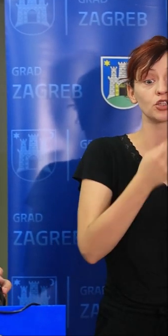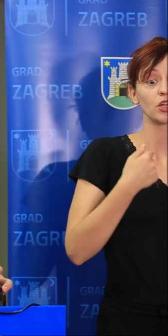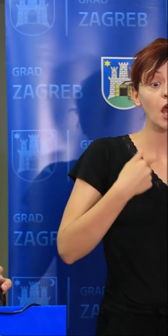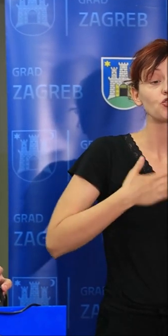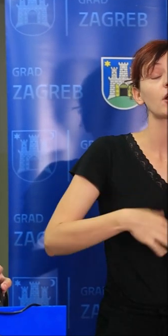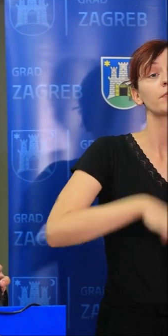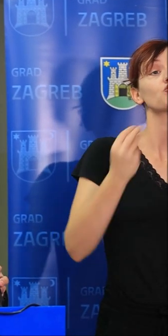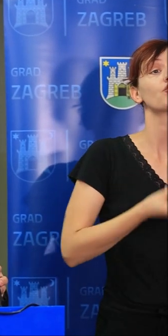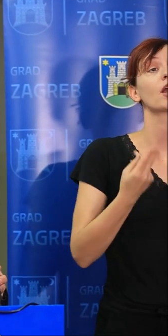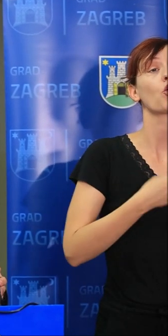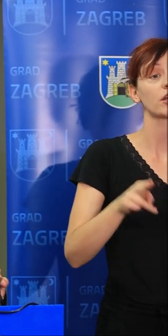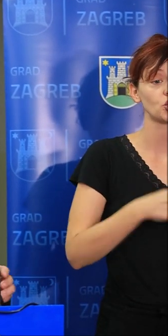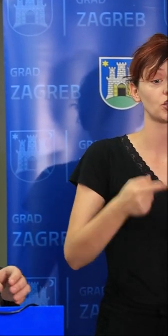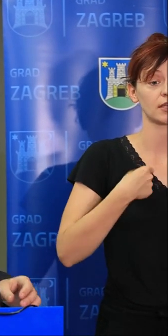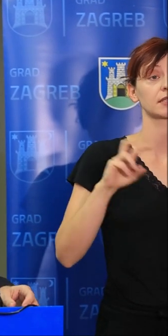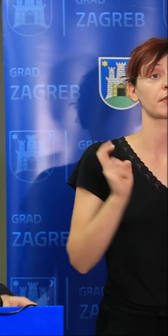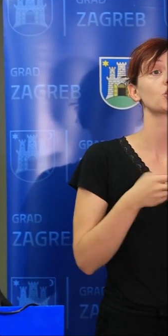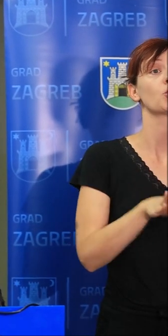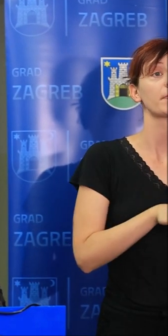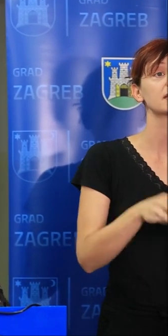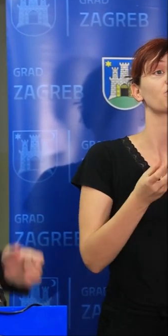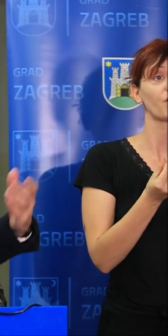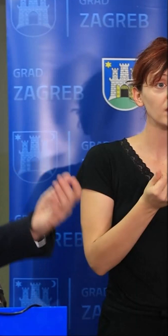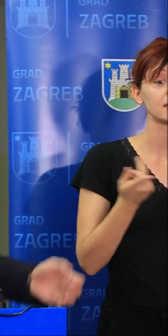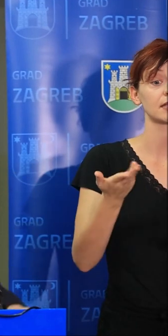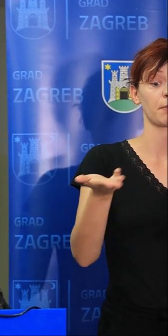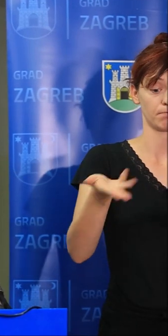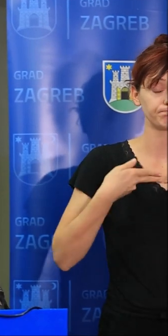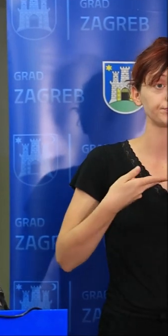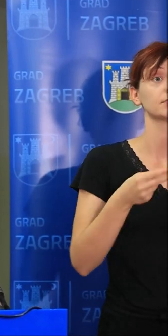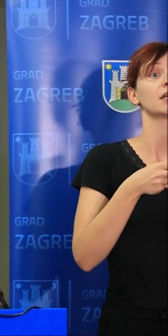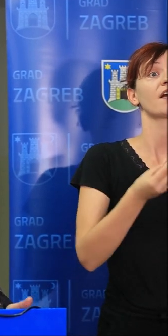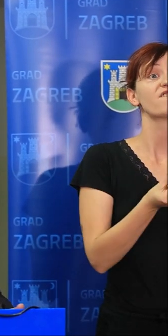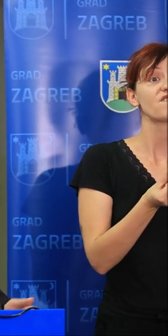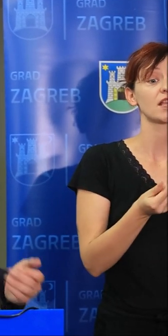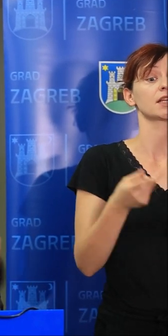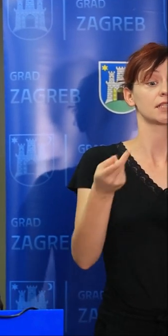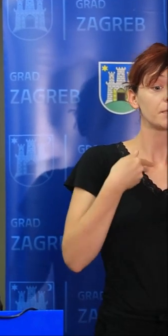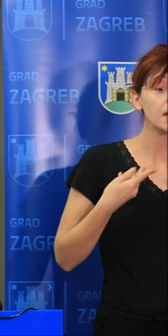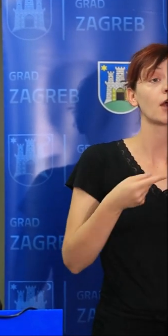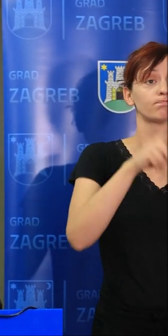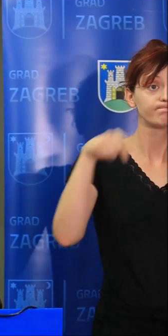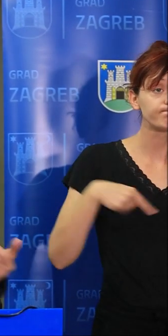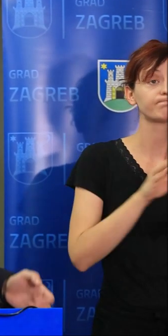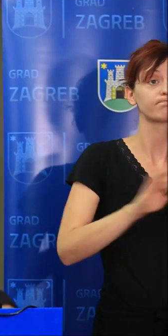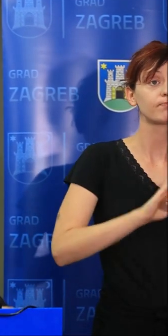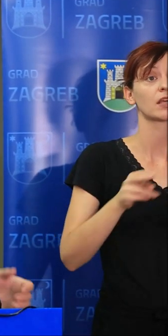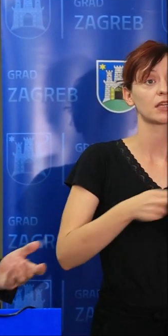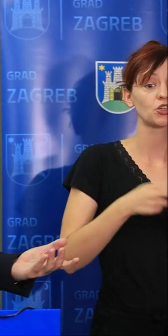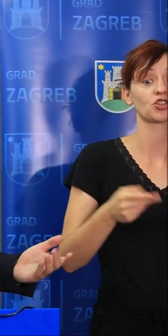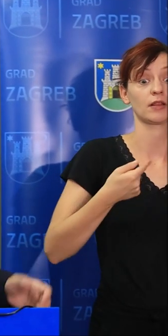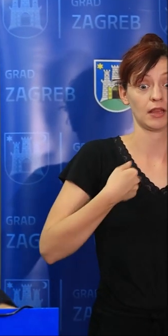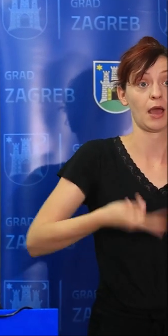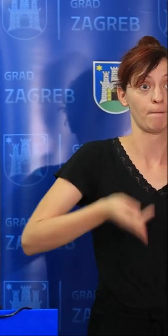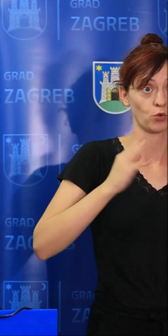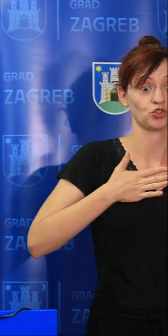od Ministarstva financija pismeno da mi odgovore, s obzirom da se promijenio i ministar, da li je moguće da grad Zagreb, što bi mi